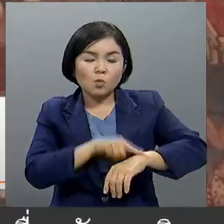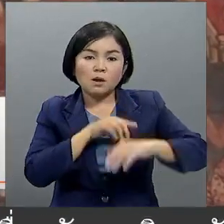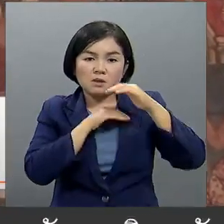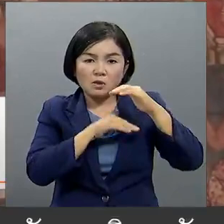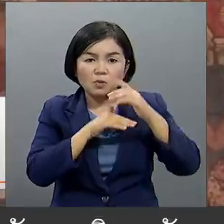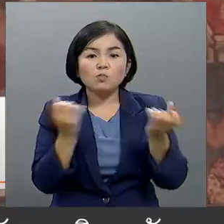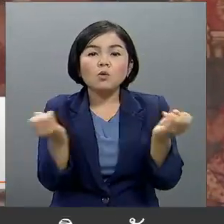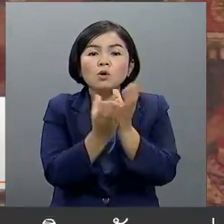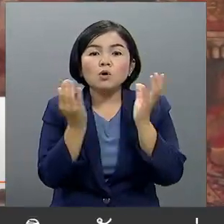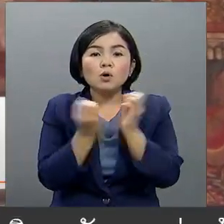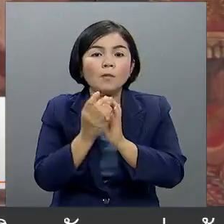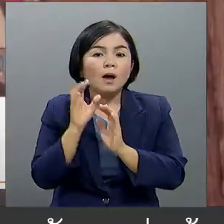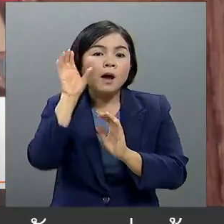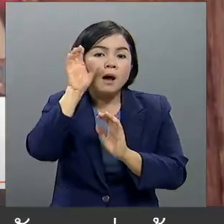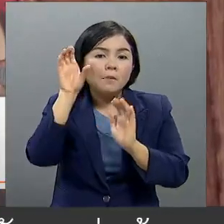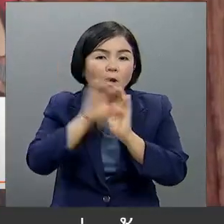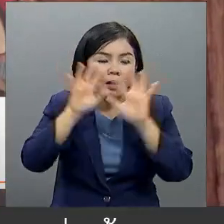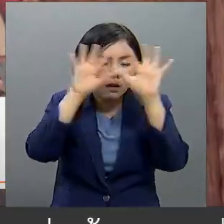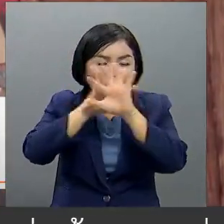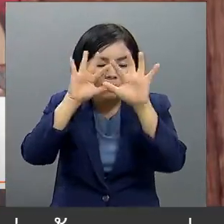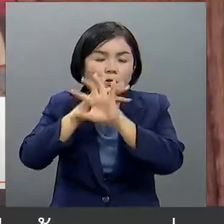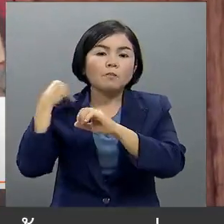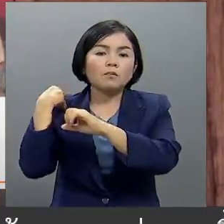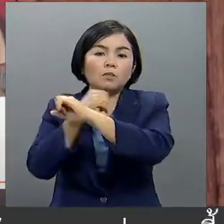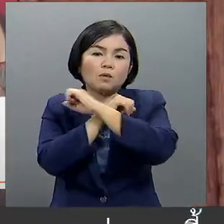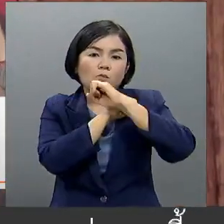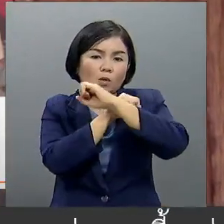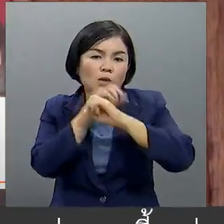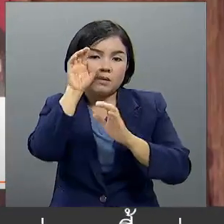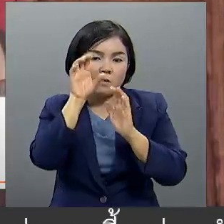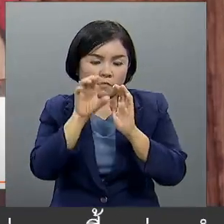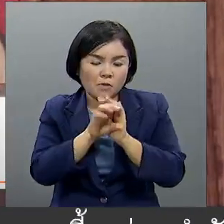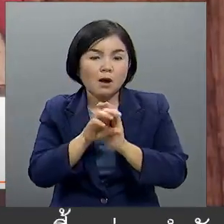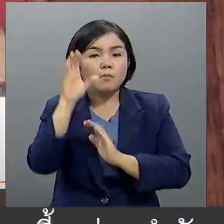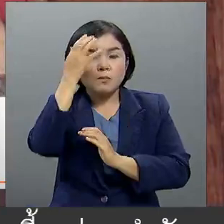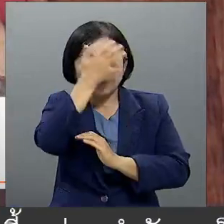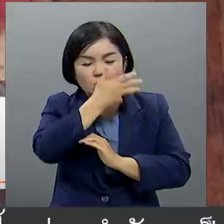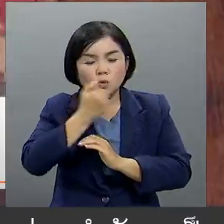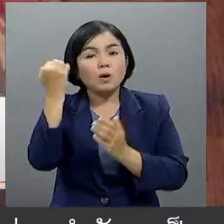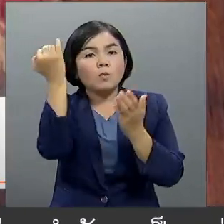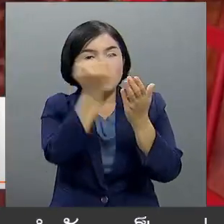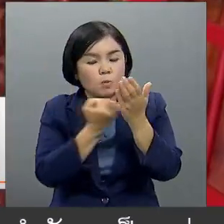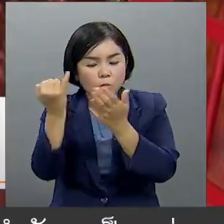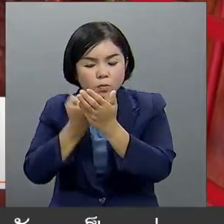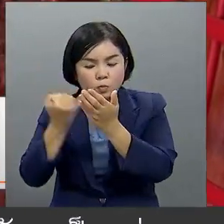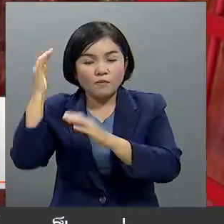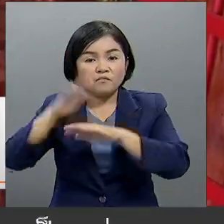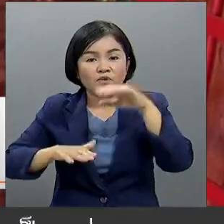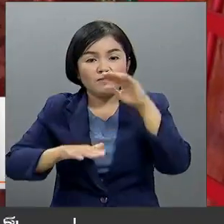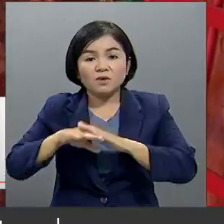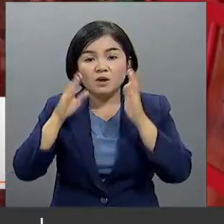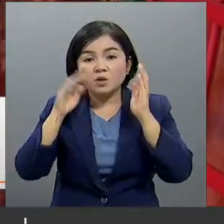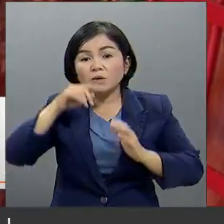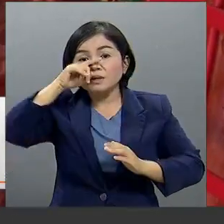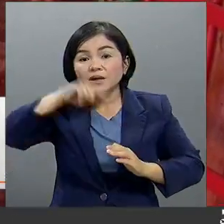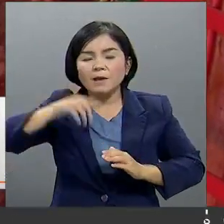เพิ่มเติมไปจากเดิมฮะ โอ้นี่คืออีกหนึ่งงานศิลปะอันล้ำค่าที่สวยงามของฝีมือคนไทยในอดีตเพื่อส่งต่อเป็นม